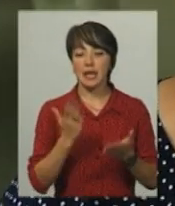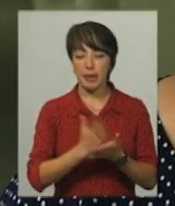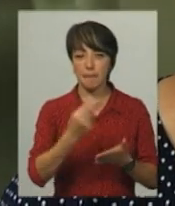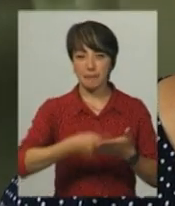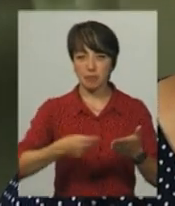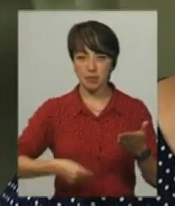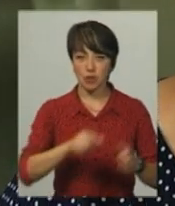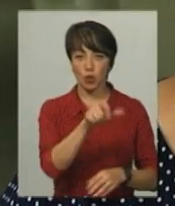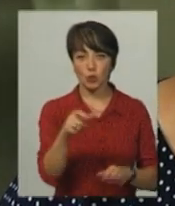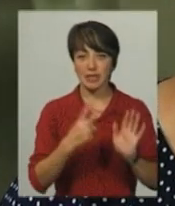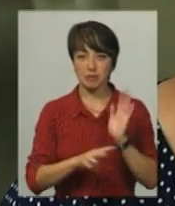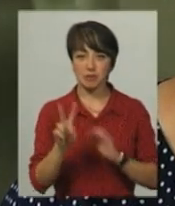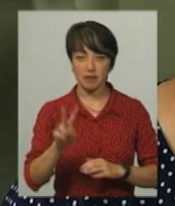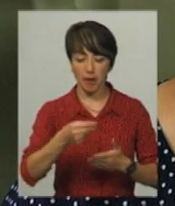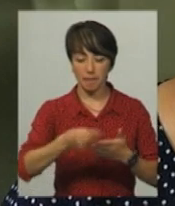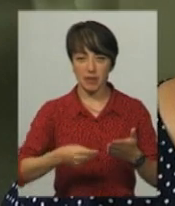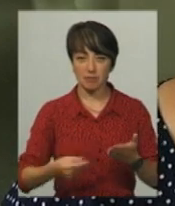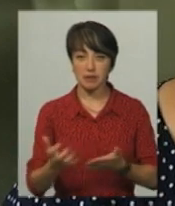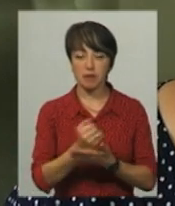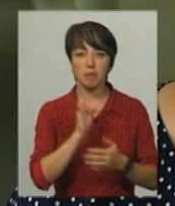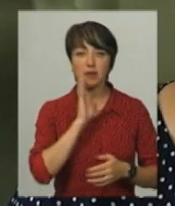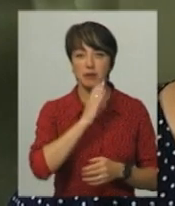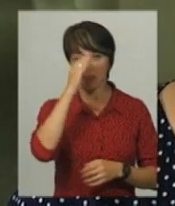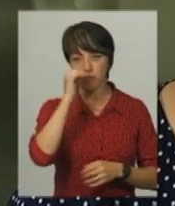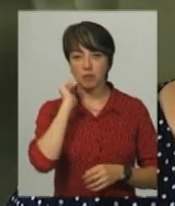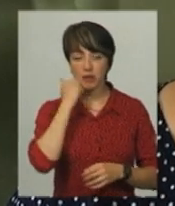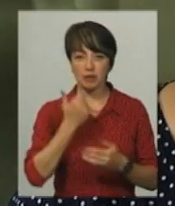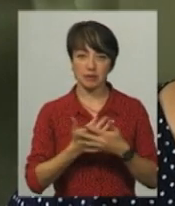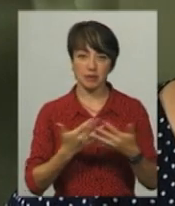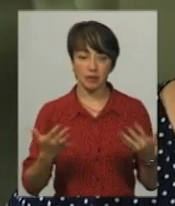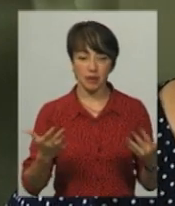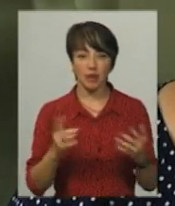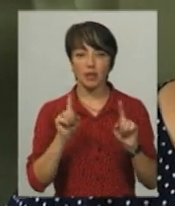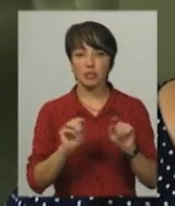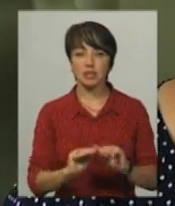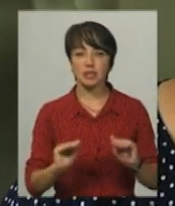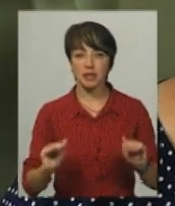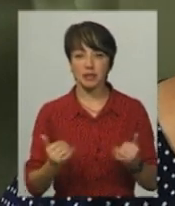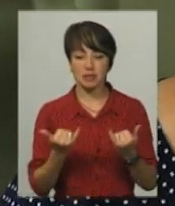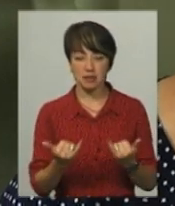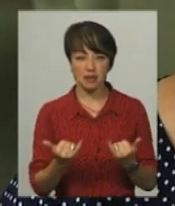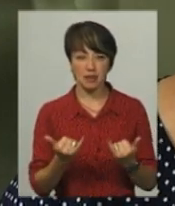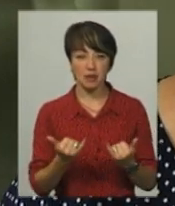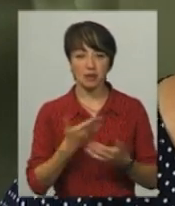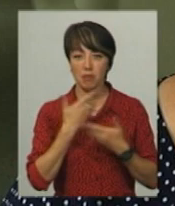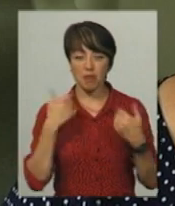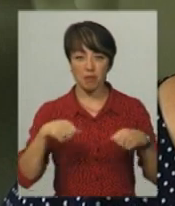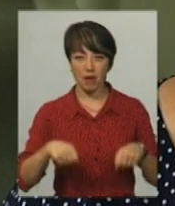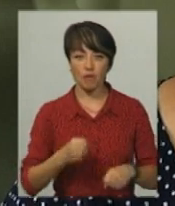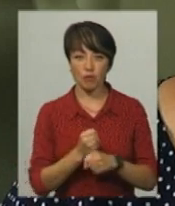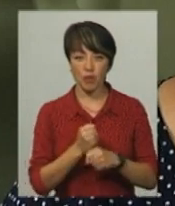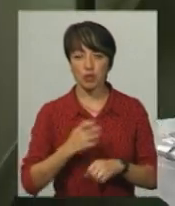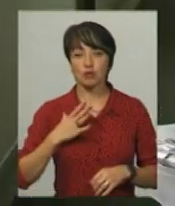зібрали, 72 підписи зібрано матерів, батьків, бабок, навіть дітей маленьких ми взяли отдельно, хоча це ми не мали права робити, але